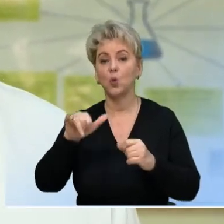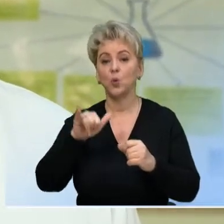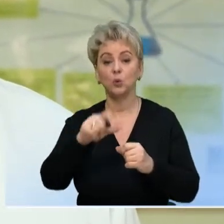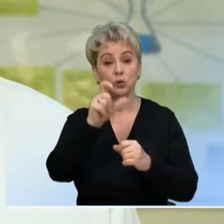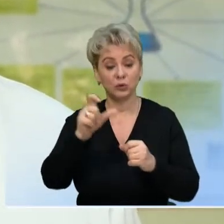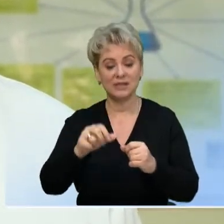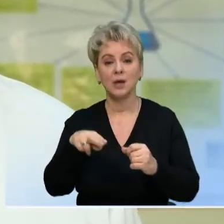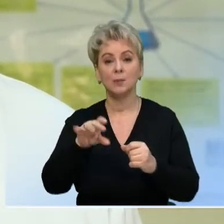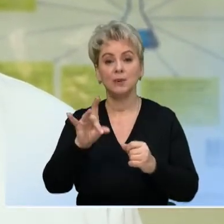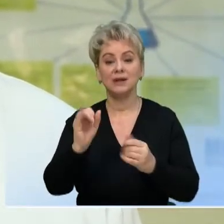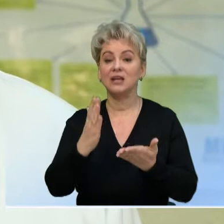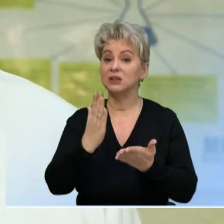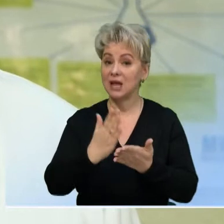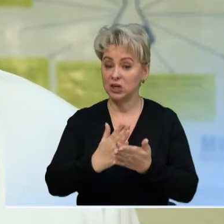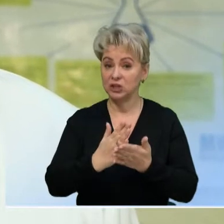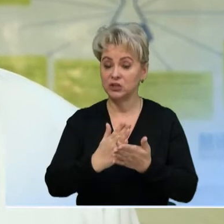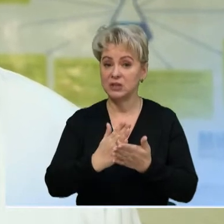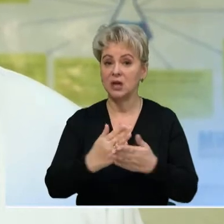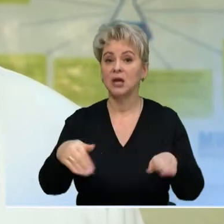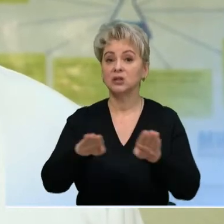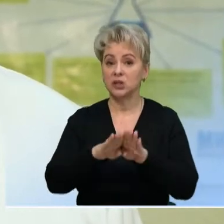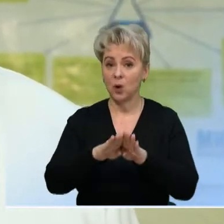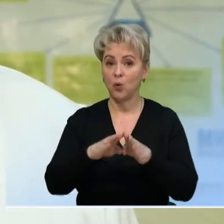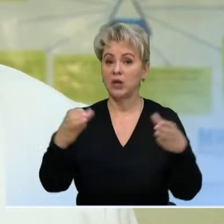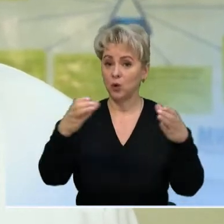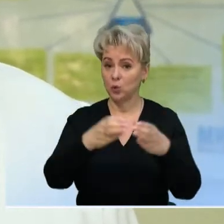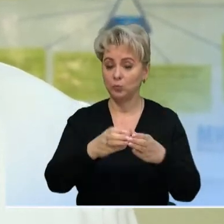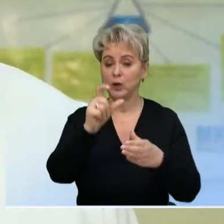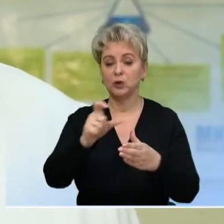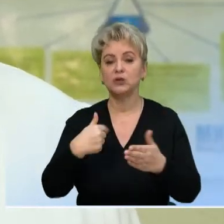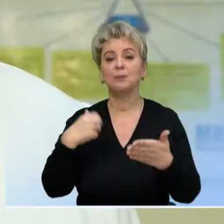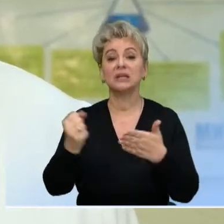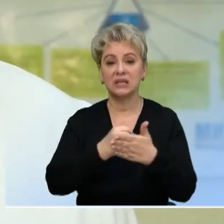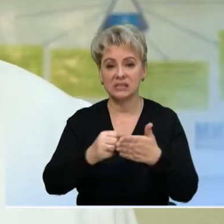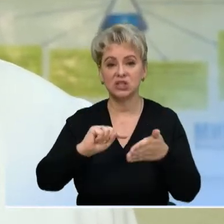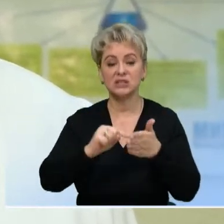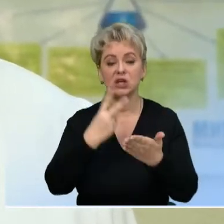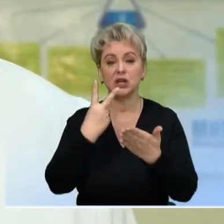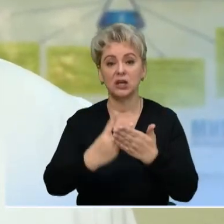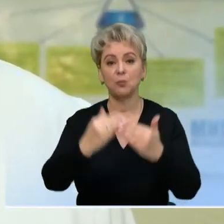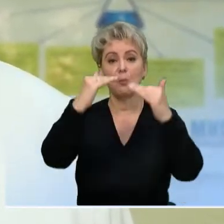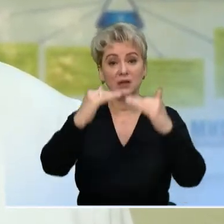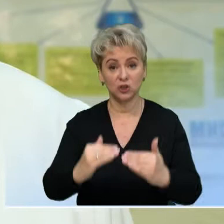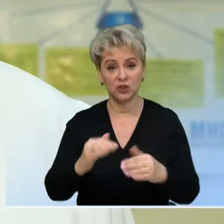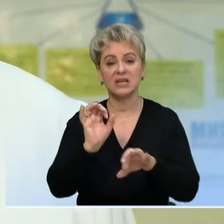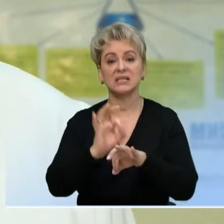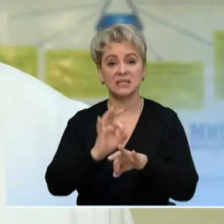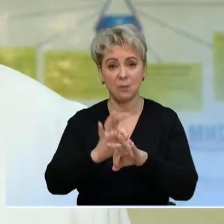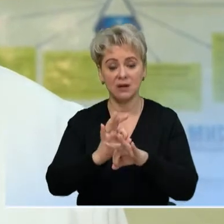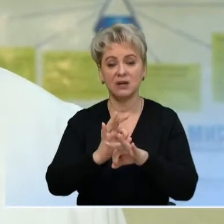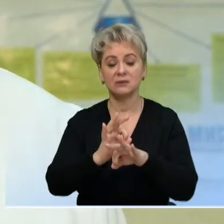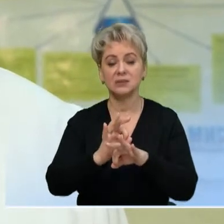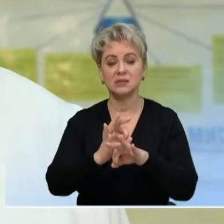При наличии данной иммунной прослойки мы достигнем целевых показателей понижения